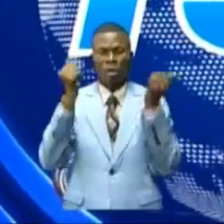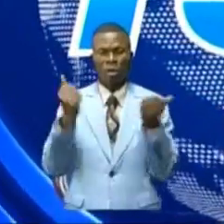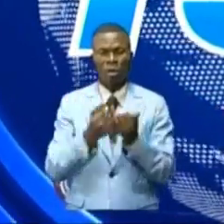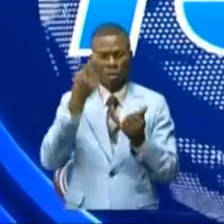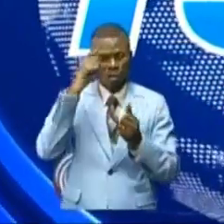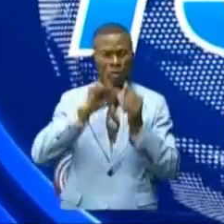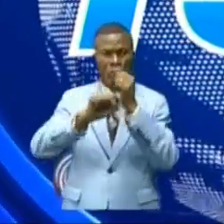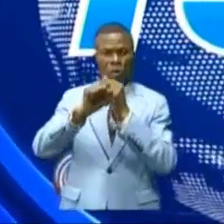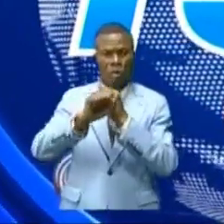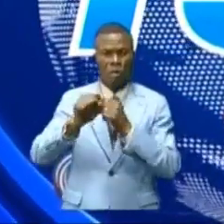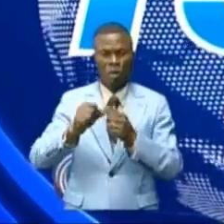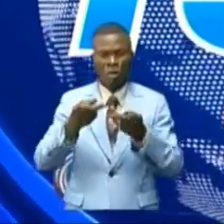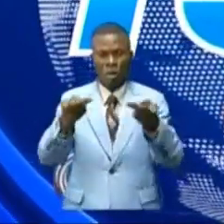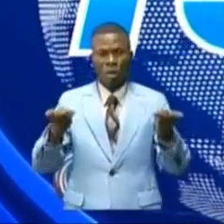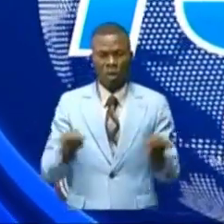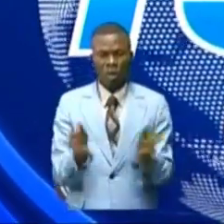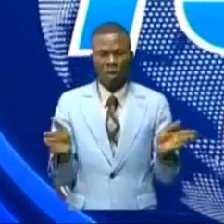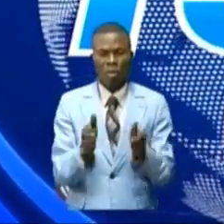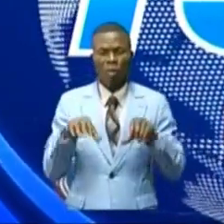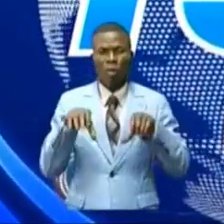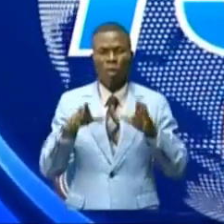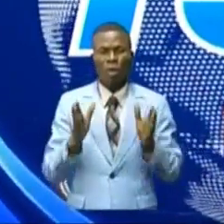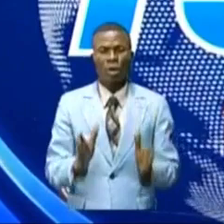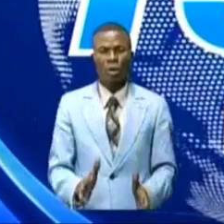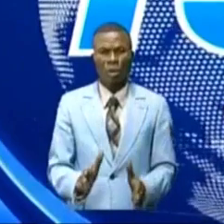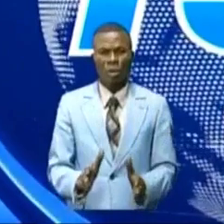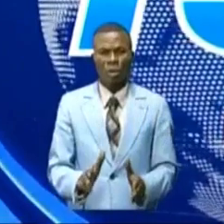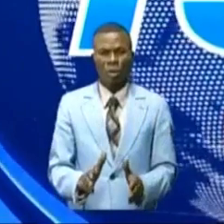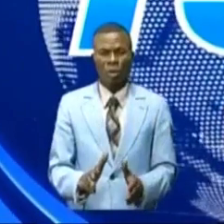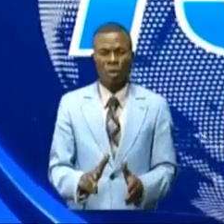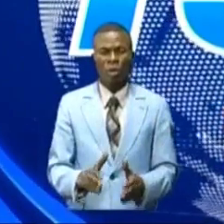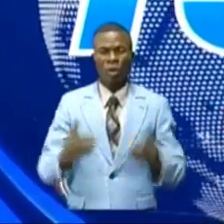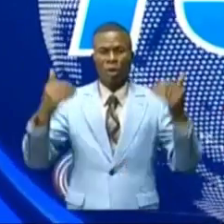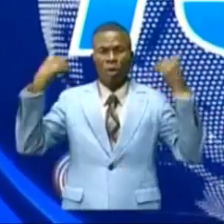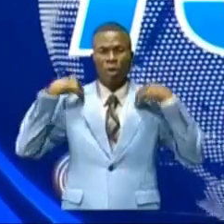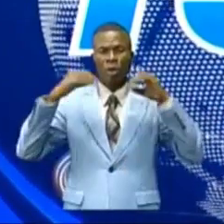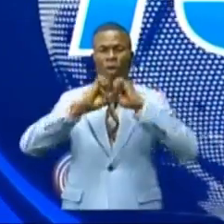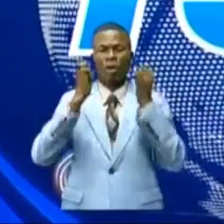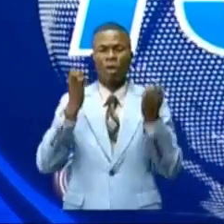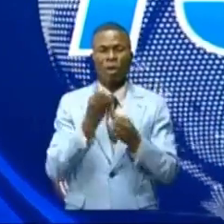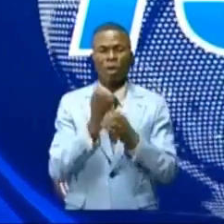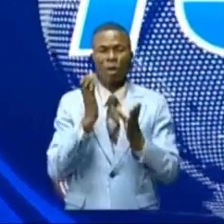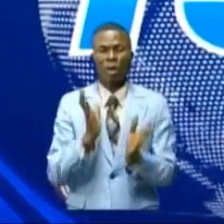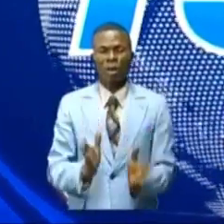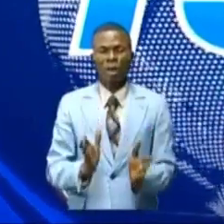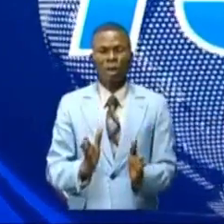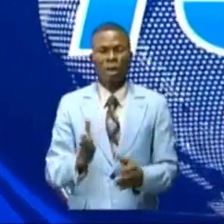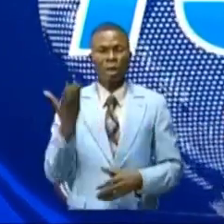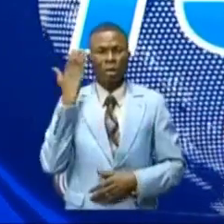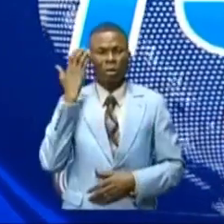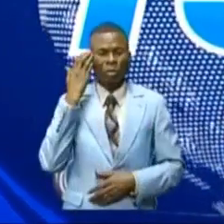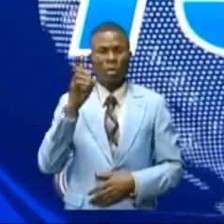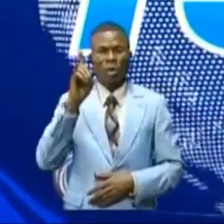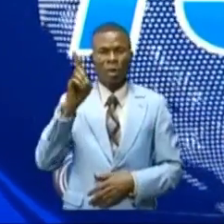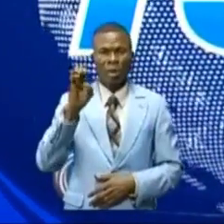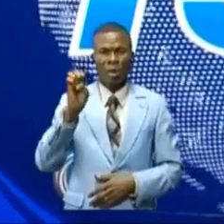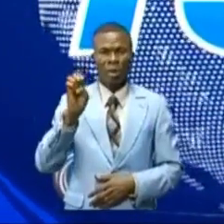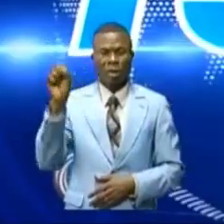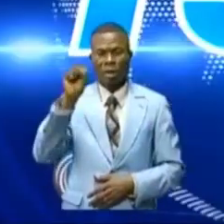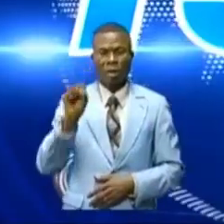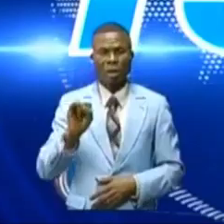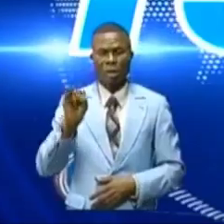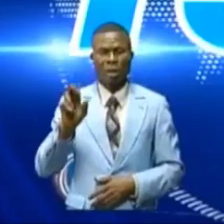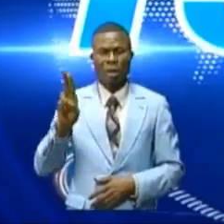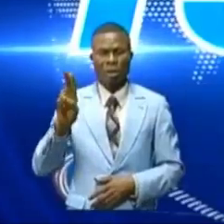la promotion des classes moyennes congolaises était chez le patron de l'entrepreneuriat congolais, Désiré Nzinga. Une affirmation de